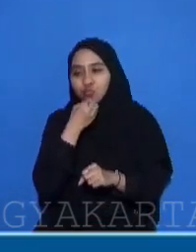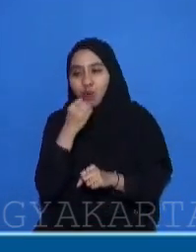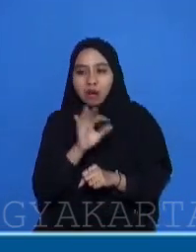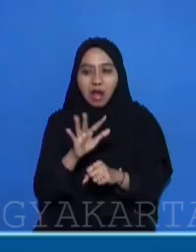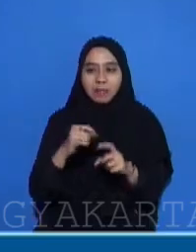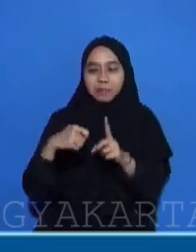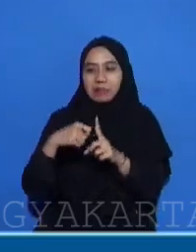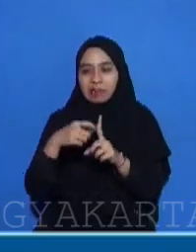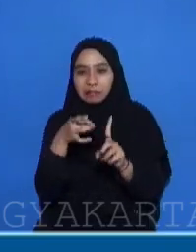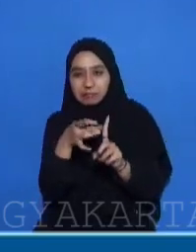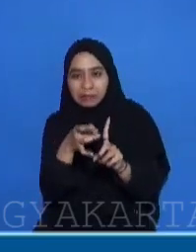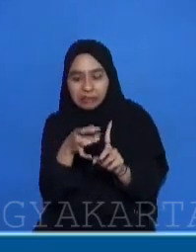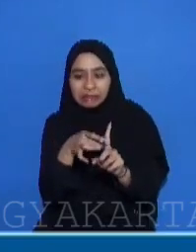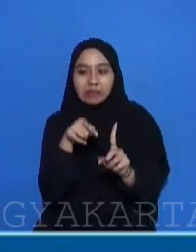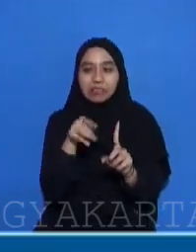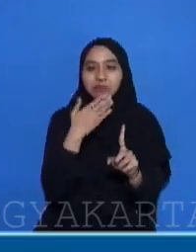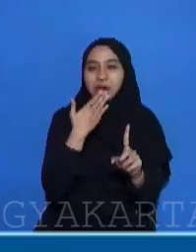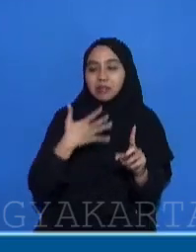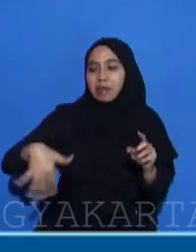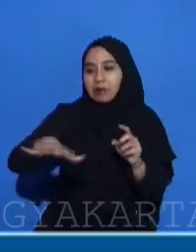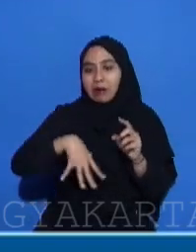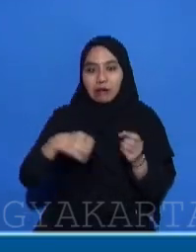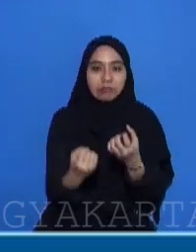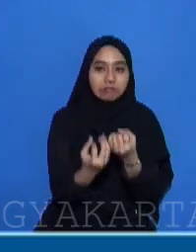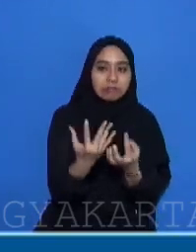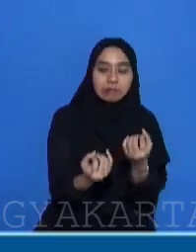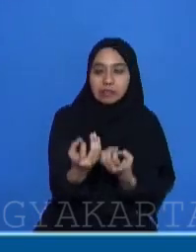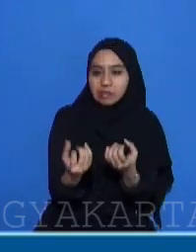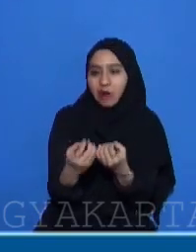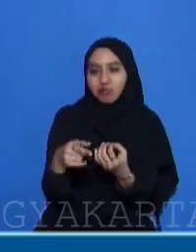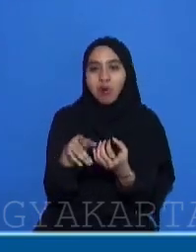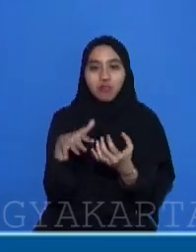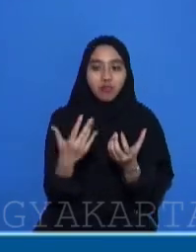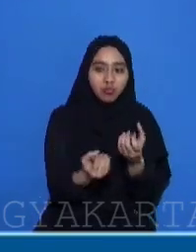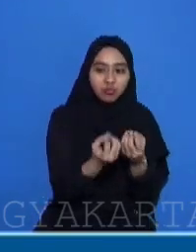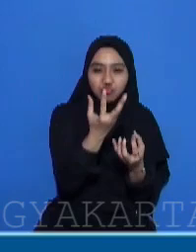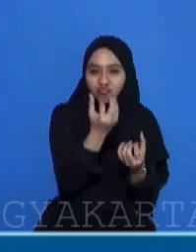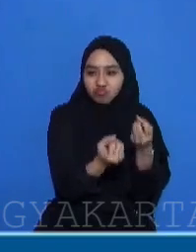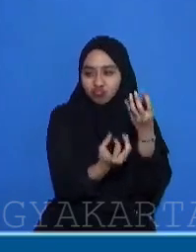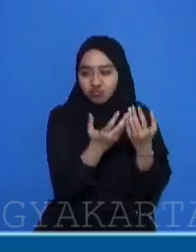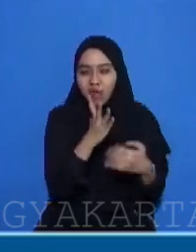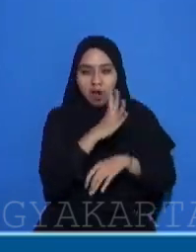karates pesaban pamparan tketgangar